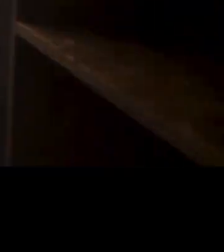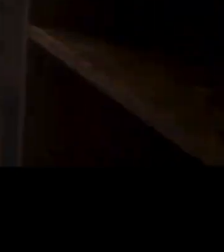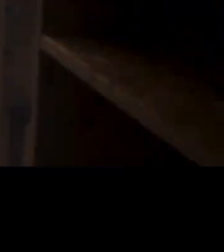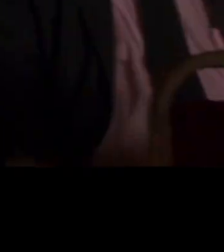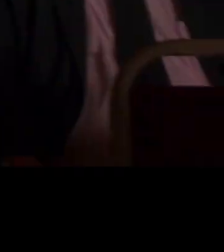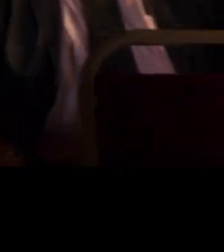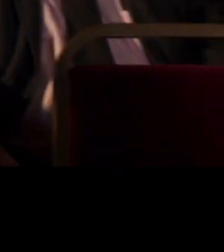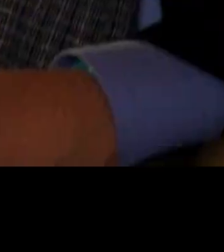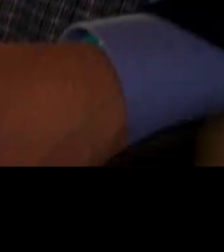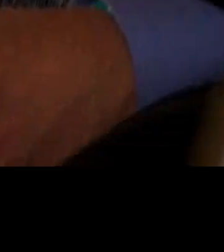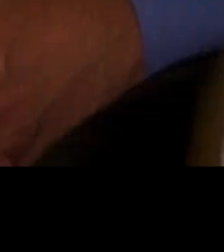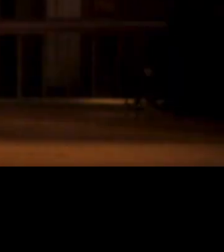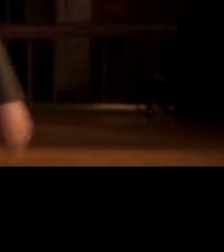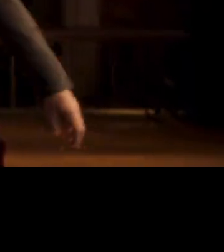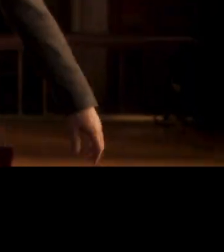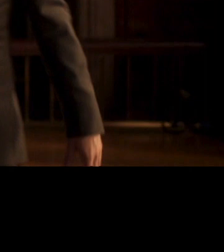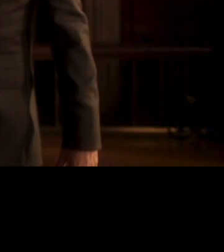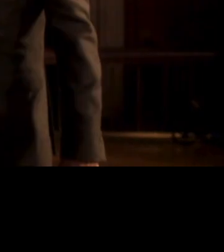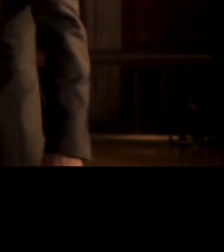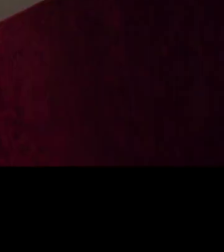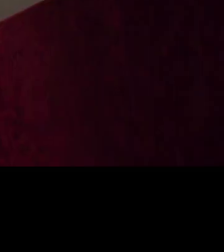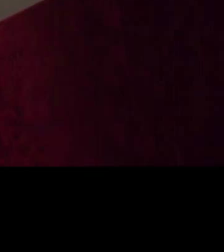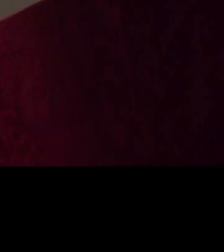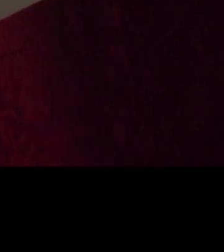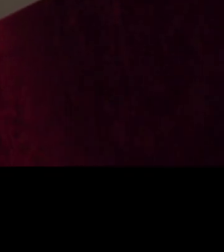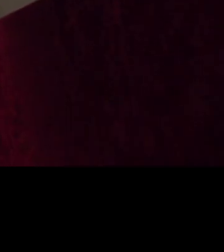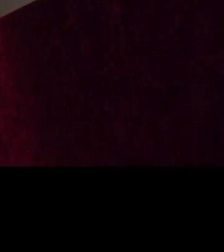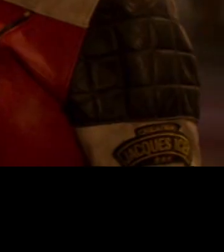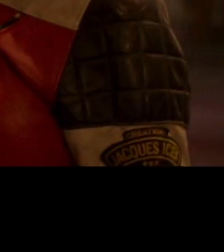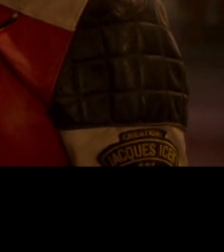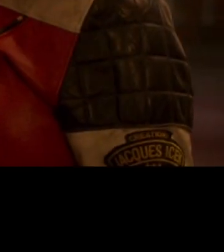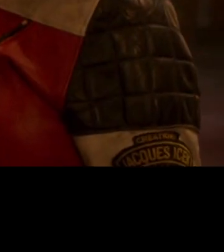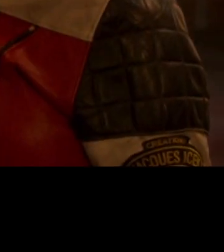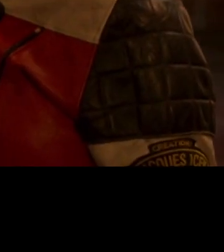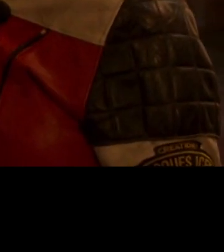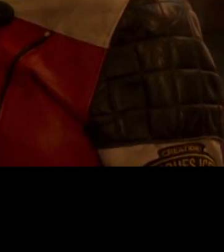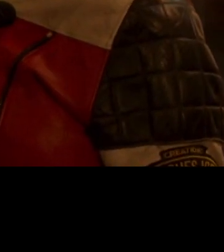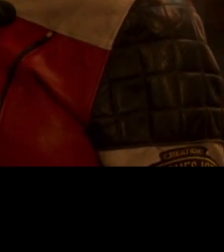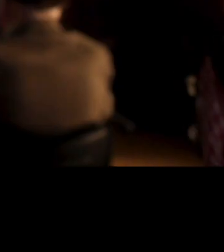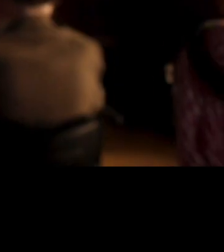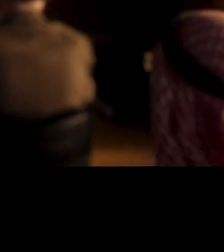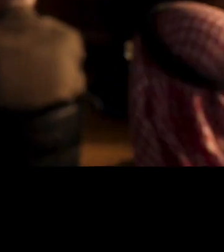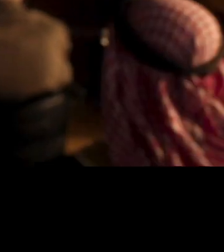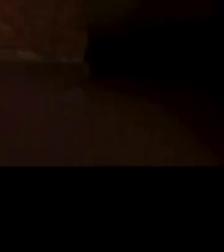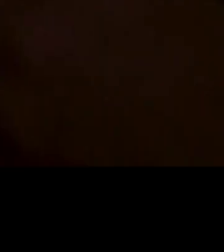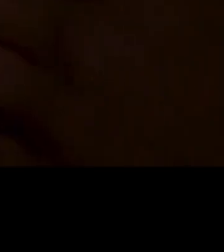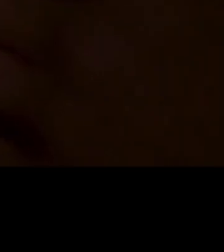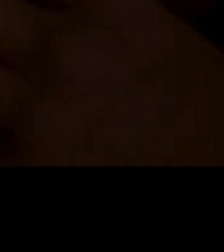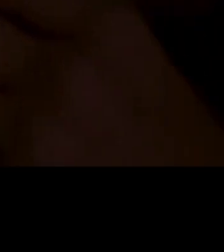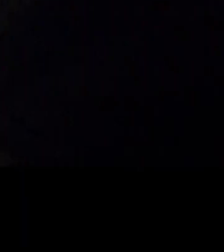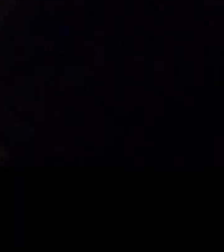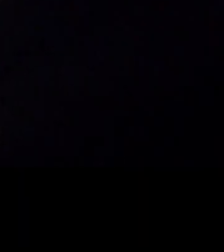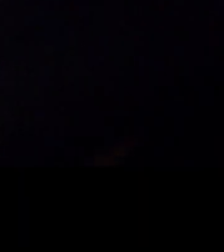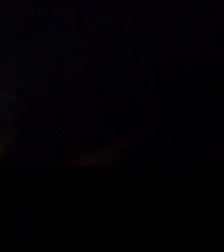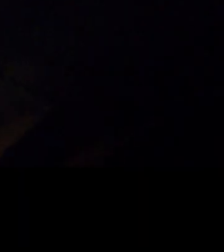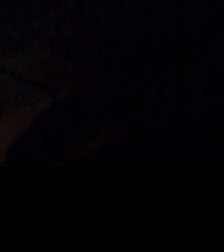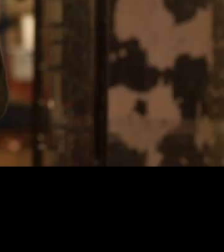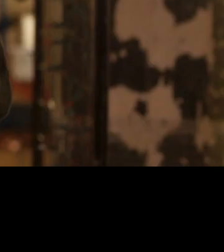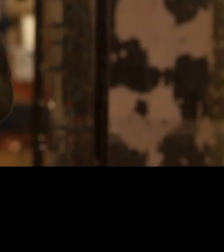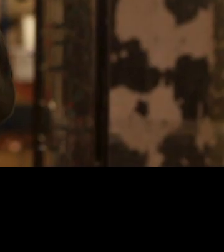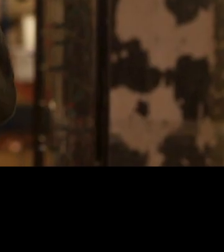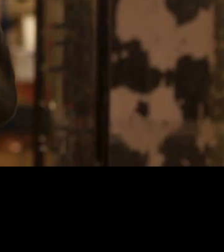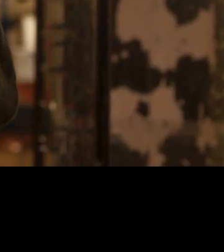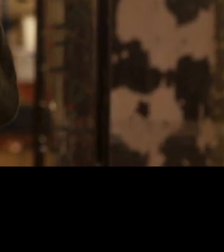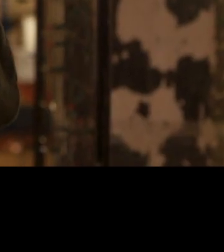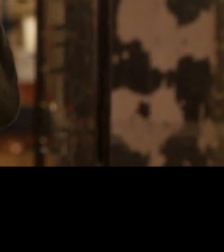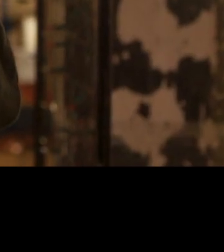처음으로 작전이 망가지면서 팀은 위험에 처하게 됩니다. 한편 레드를 사랑하는 올리버는 그녀를 구하려고